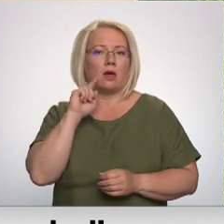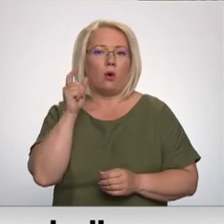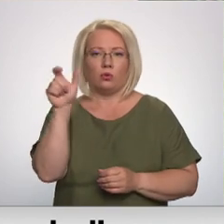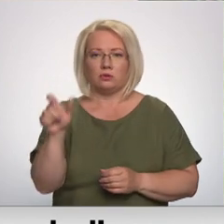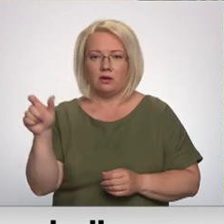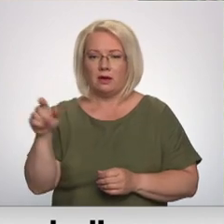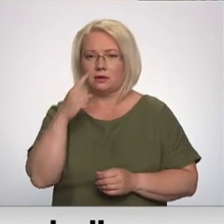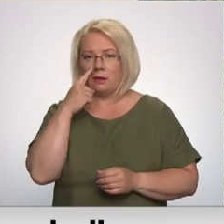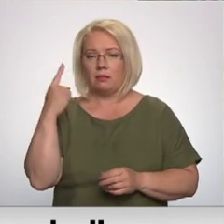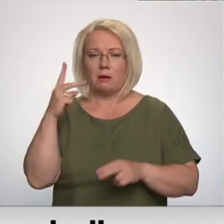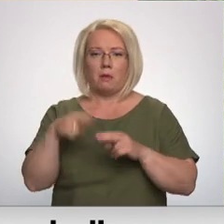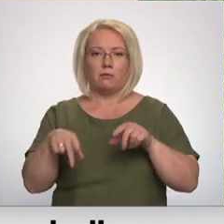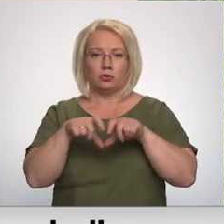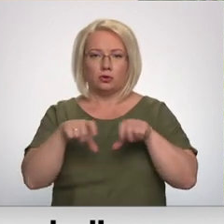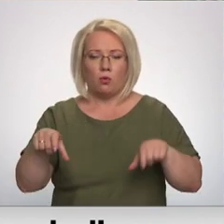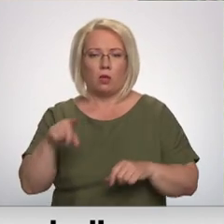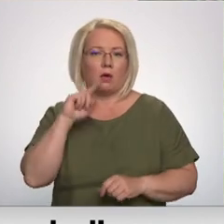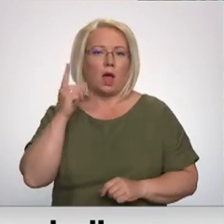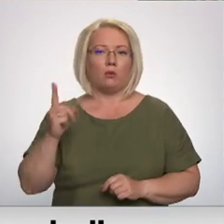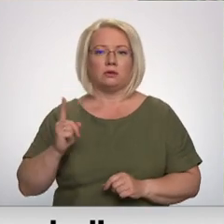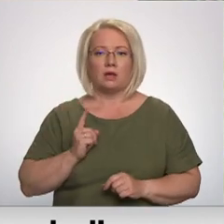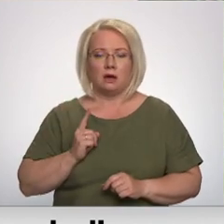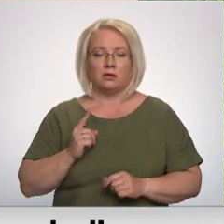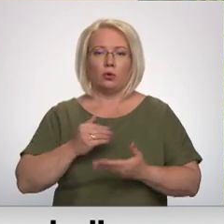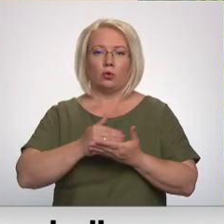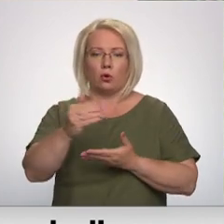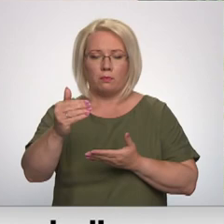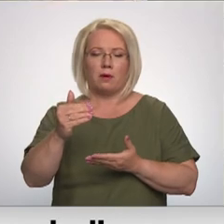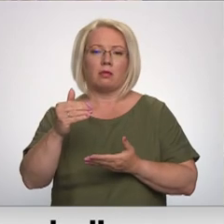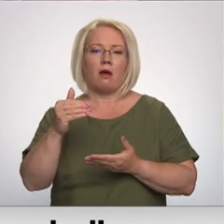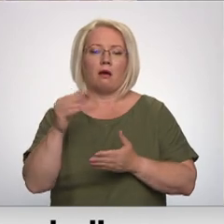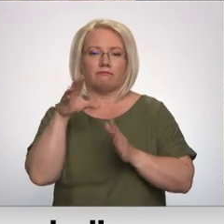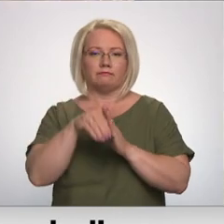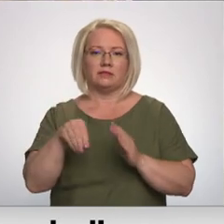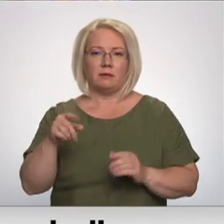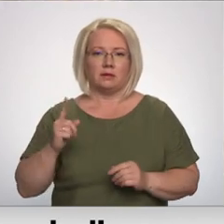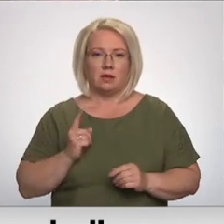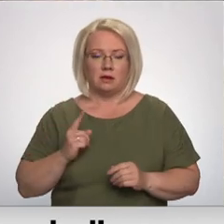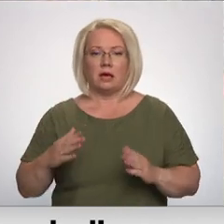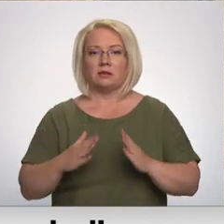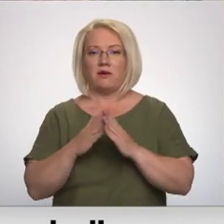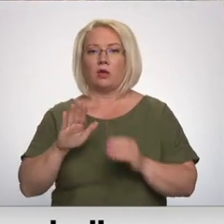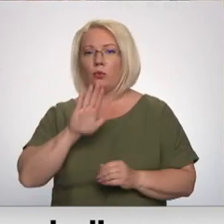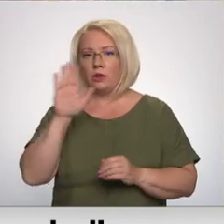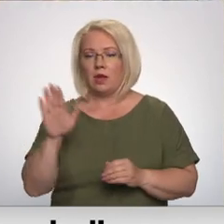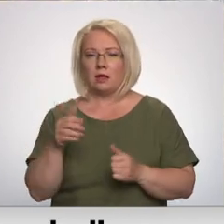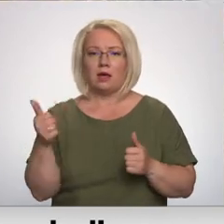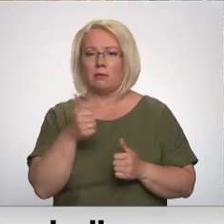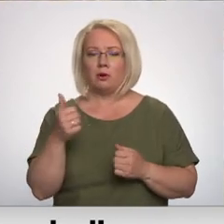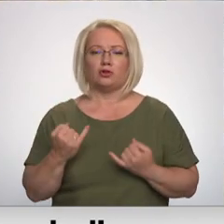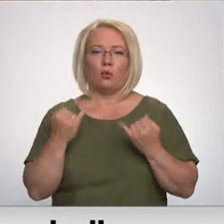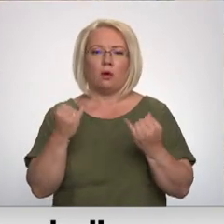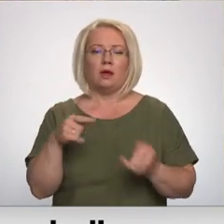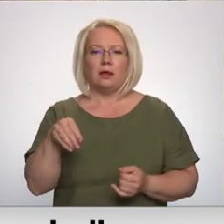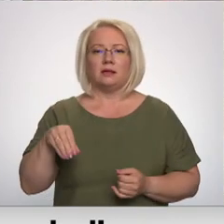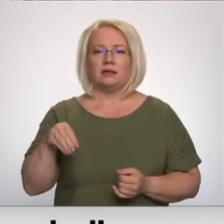tikko pabeidza skolu, pabeidza jaunsardzi, un turpina dienestu zemesardzē. Svētku dienā īpaši godināti tie